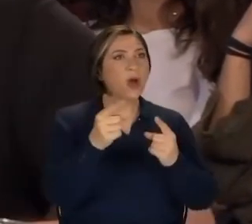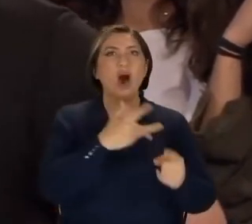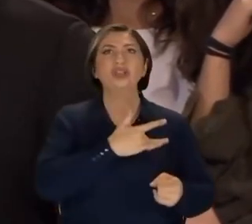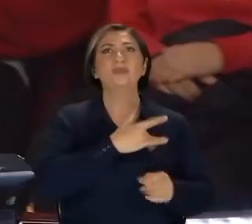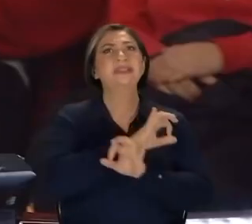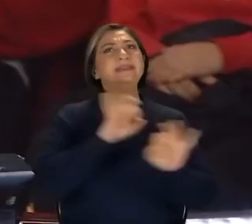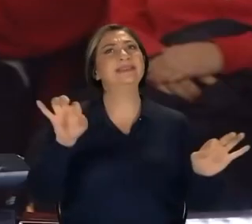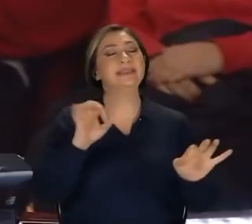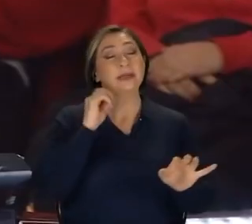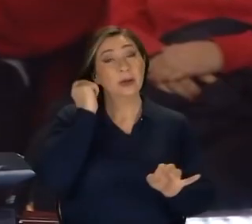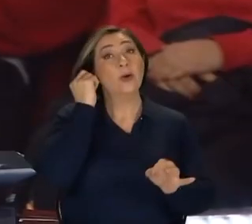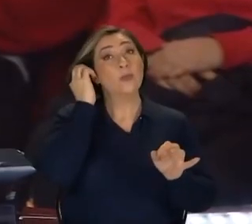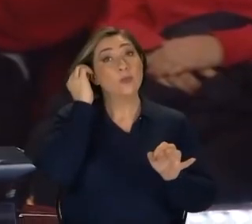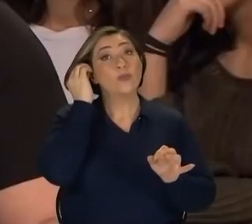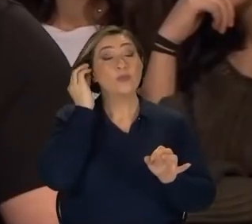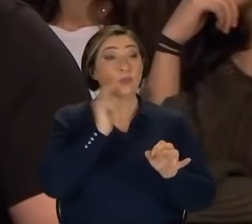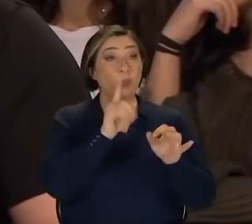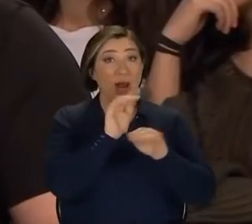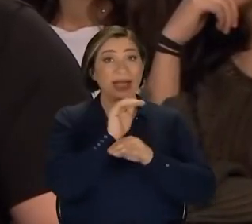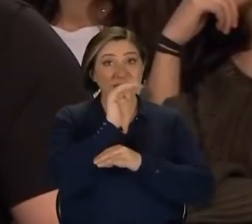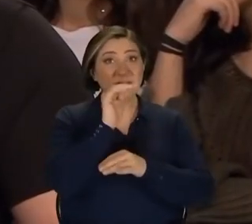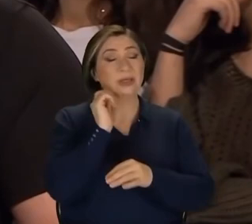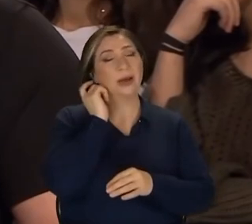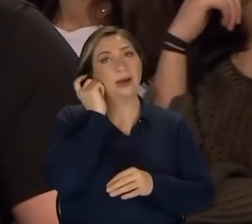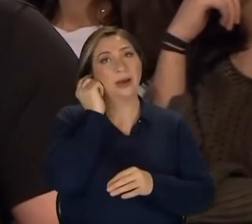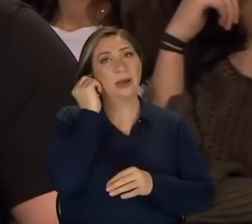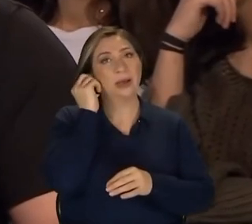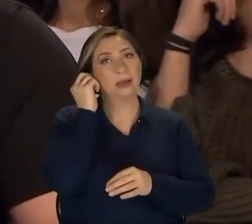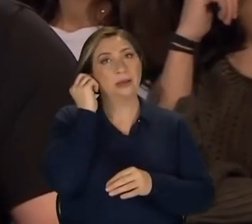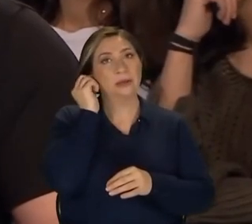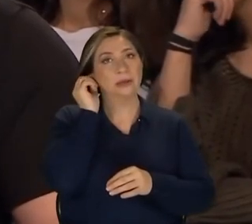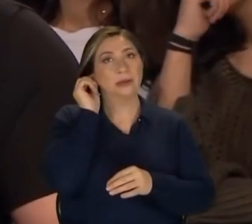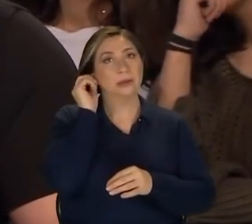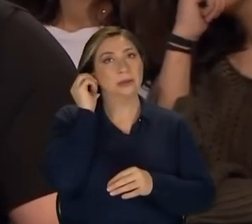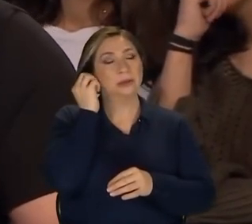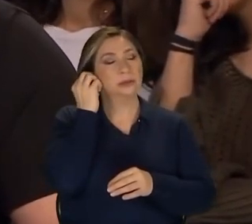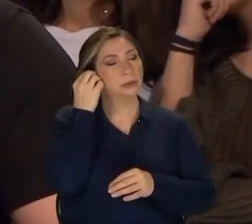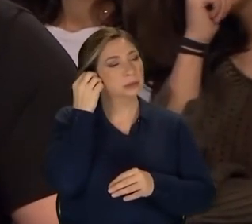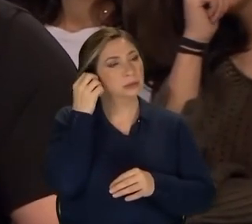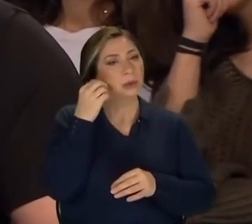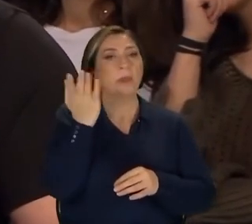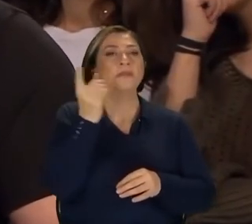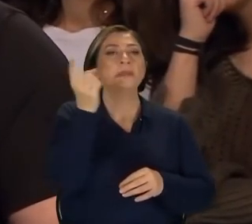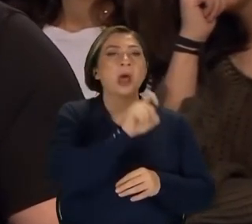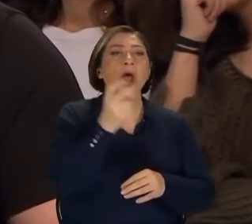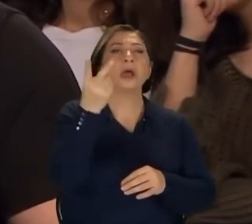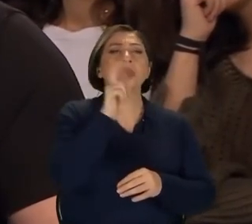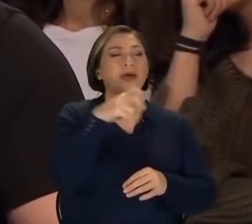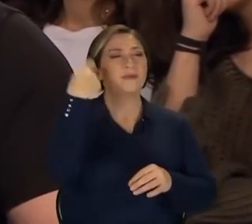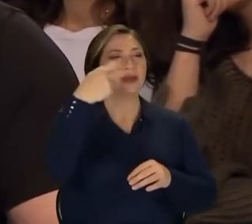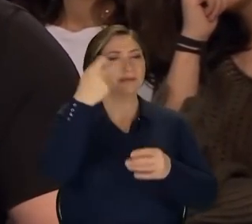acımasız. Bunu böyle yaşayınca üzerinden belki aylar geçmiş oluyor. Hani